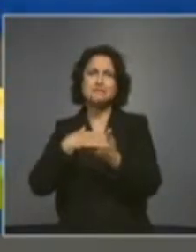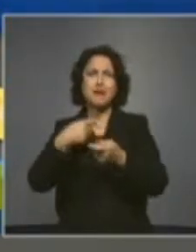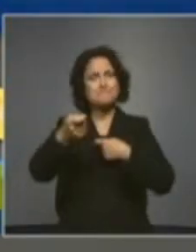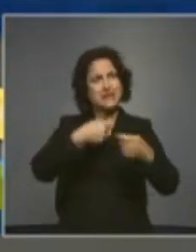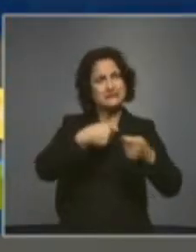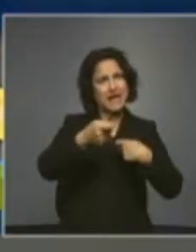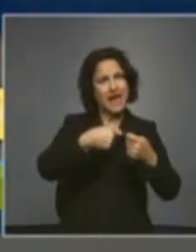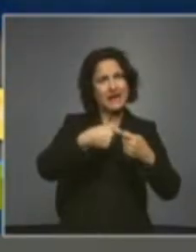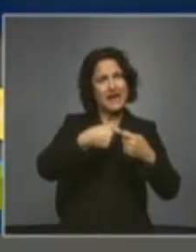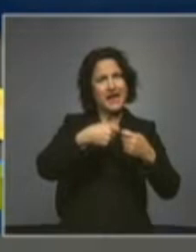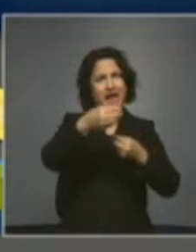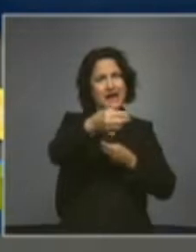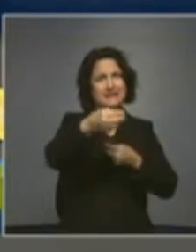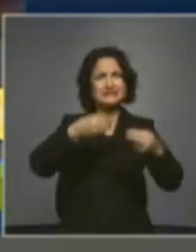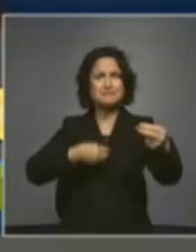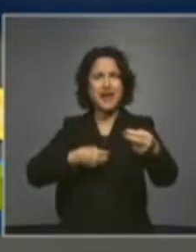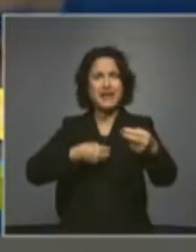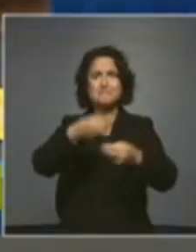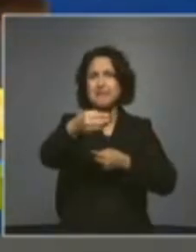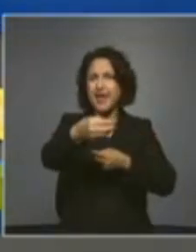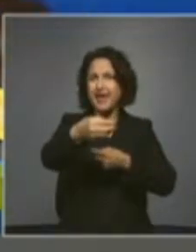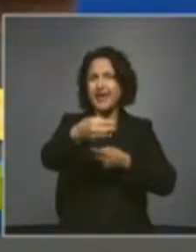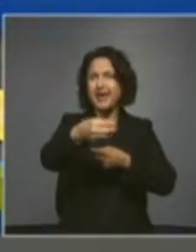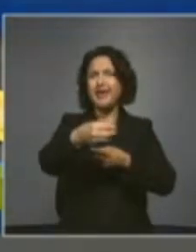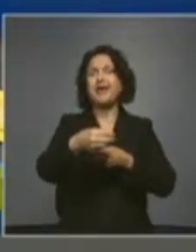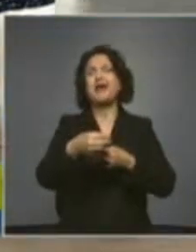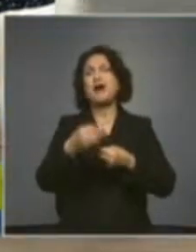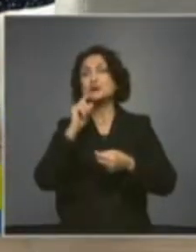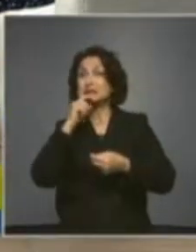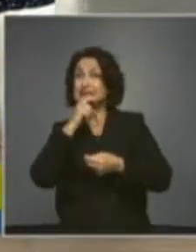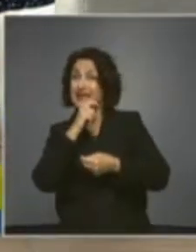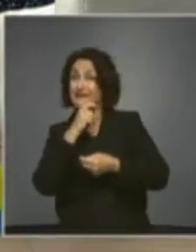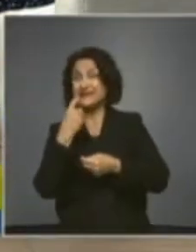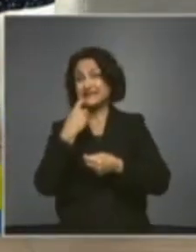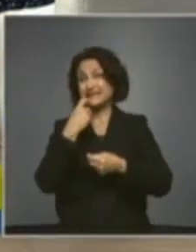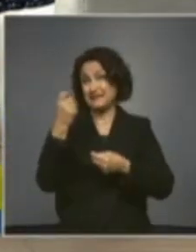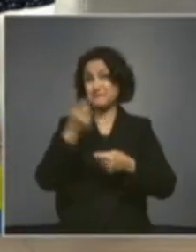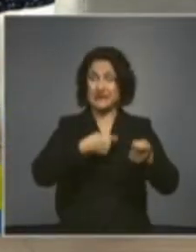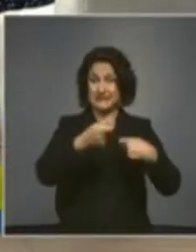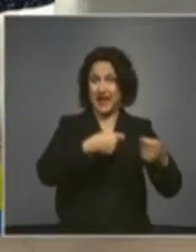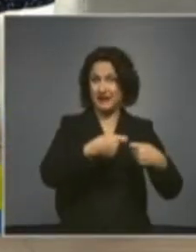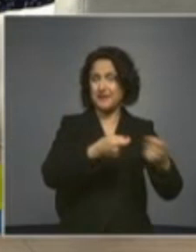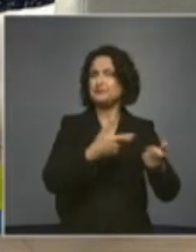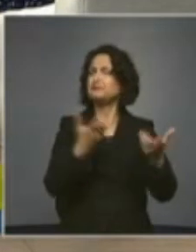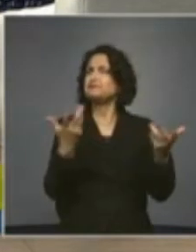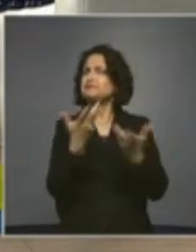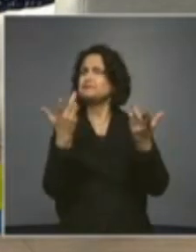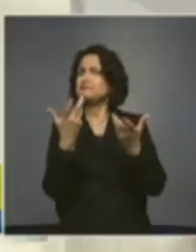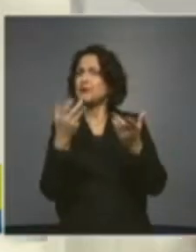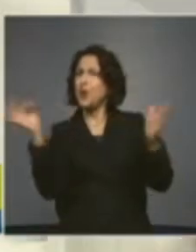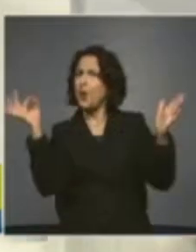реално разменяме отпадъците, които сме събрали за сливи от пазара. Оцени ли се в България предприемаческия дух? Какво